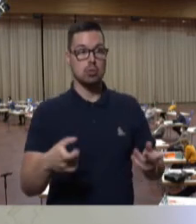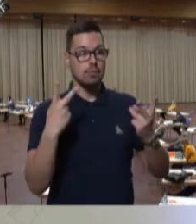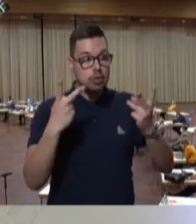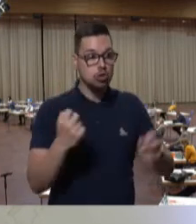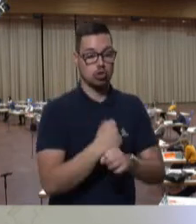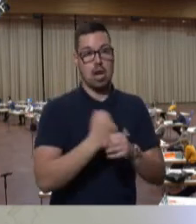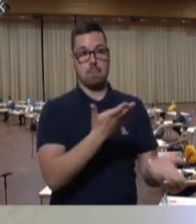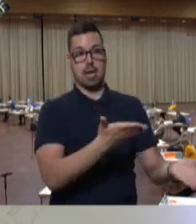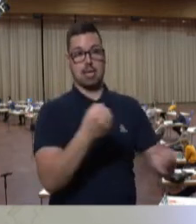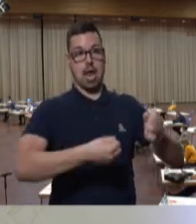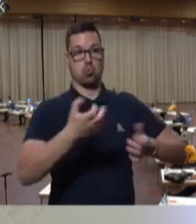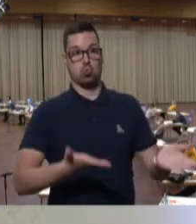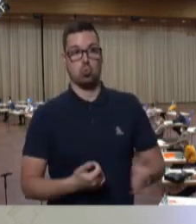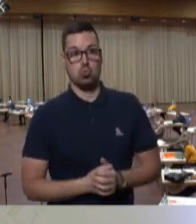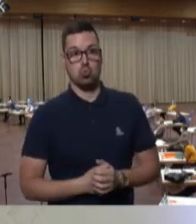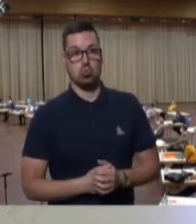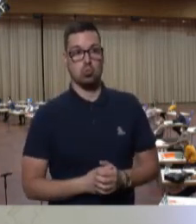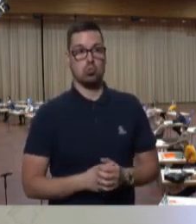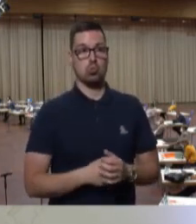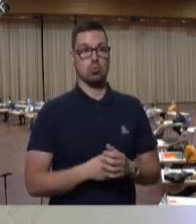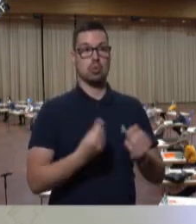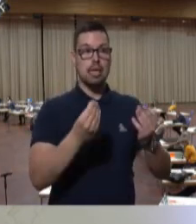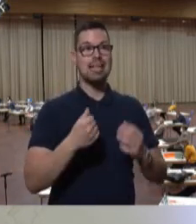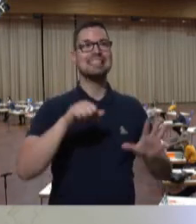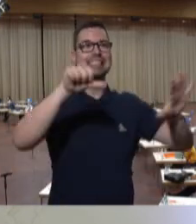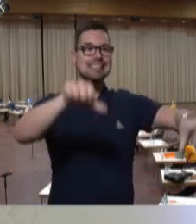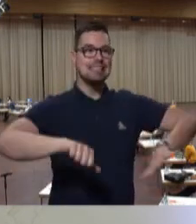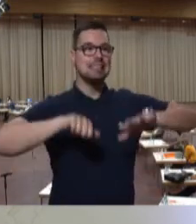Wertschöpfung von über 16 Milliarden Euro.